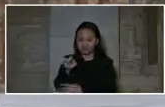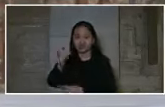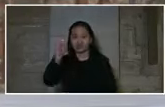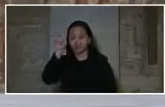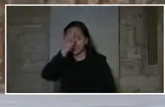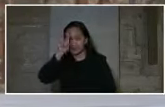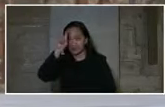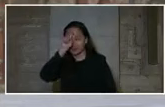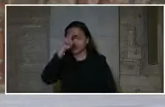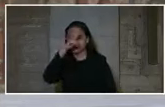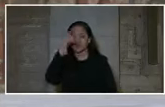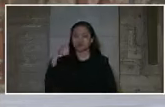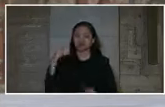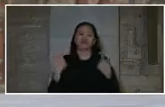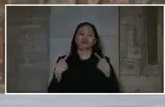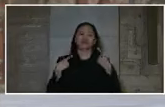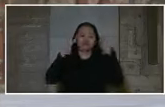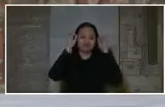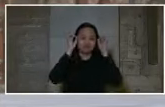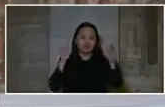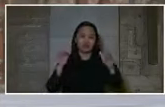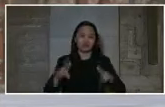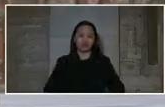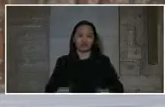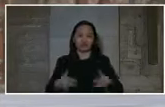sa buhay ng kanyang sanggol.